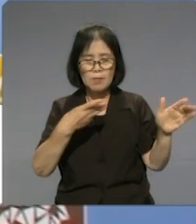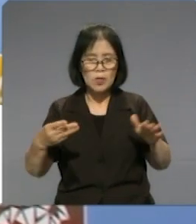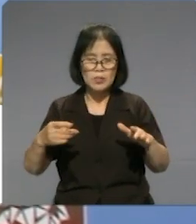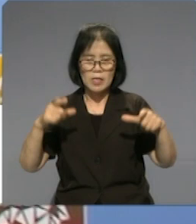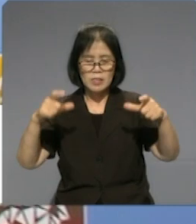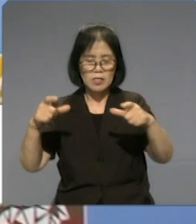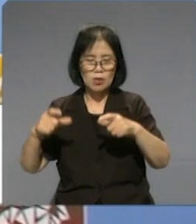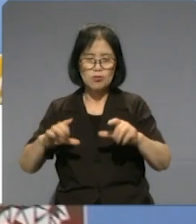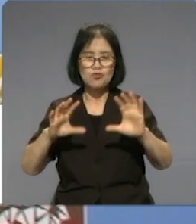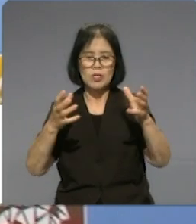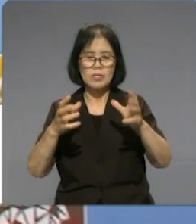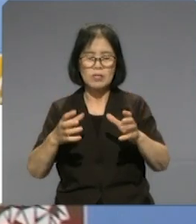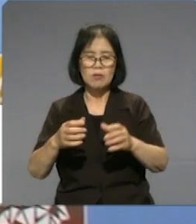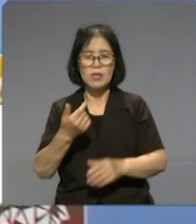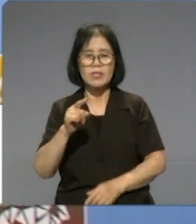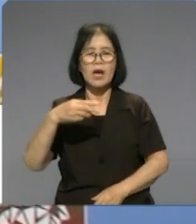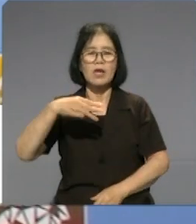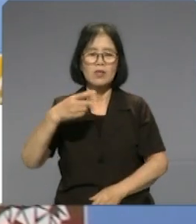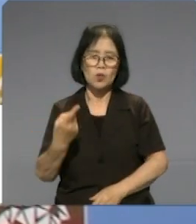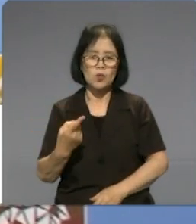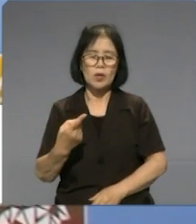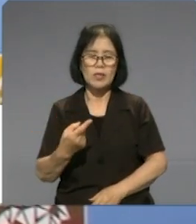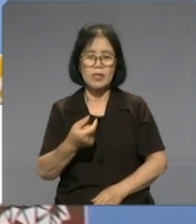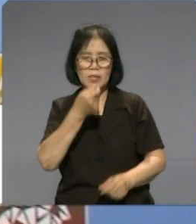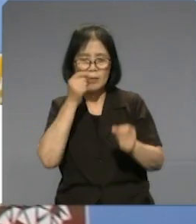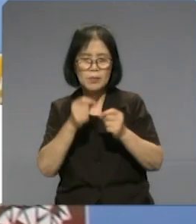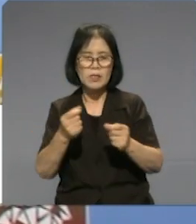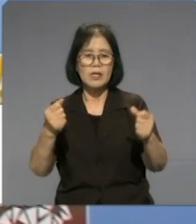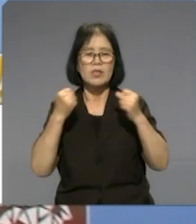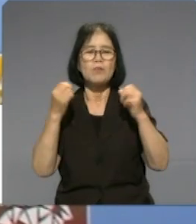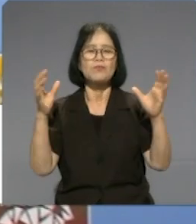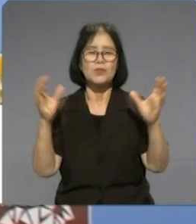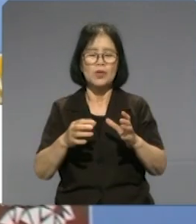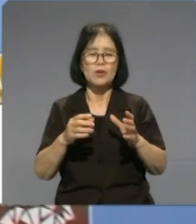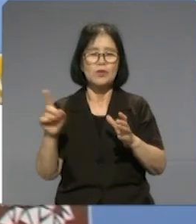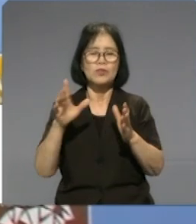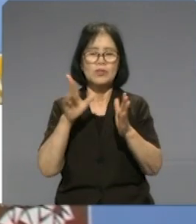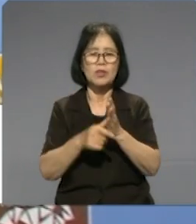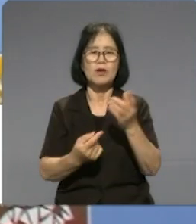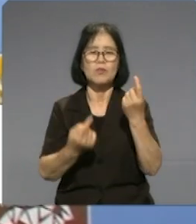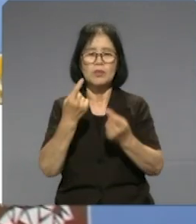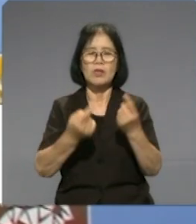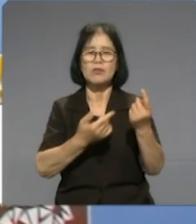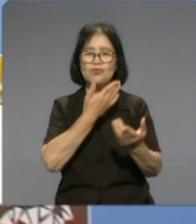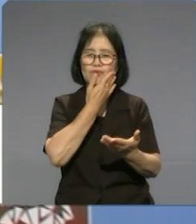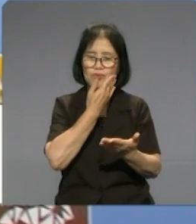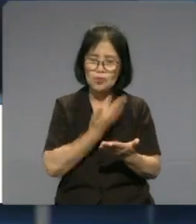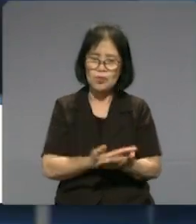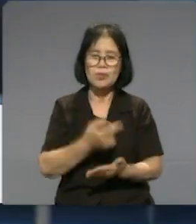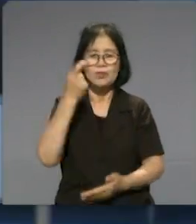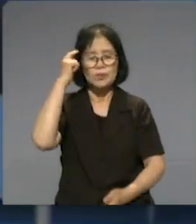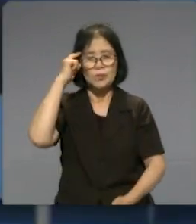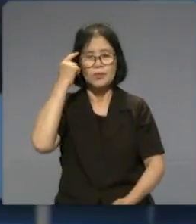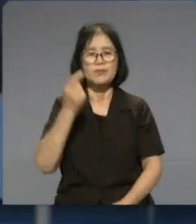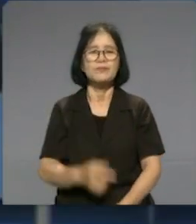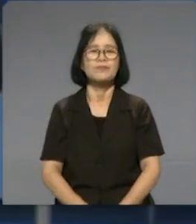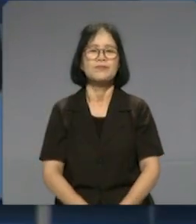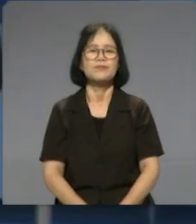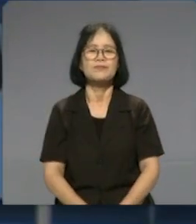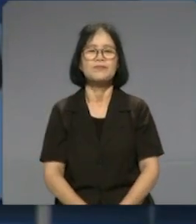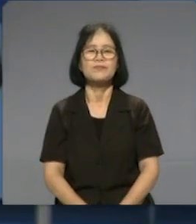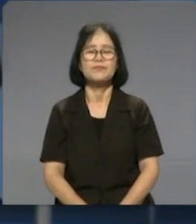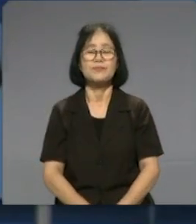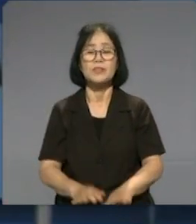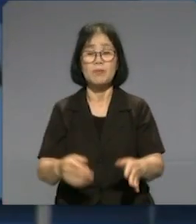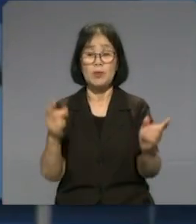국가들과 나토와의 긴밀한 협력이 그 어느 때보다 중요하다고 생각합니다.